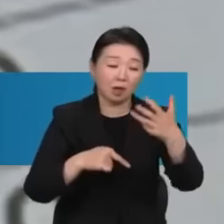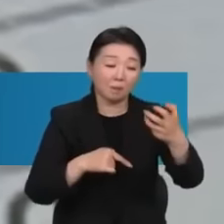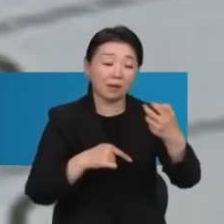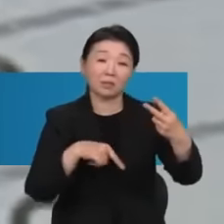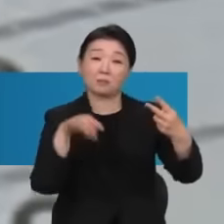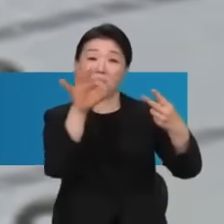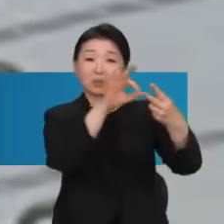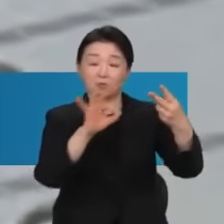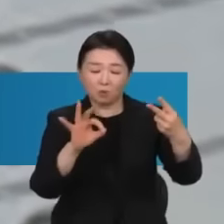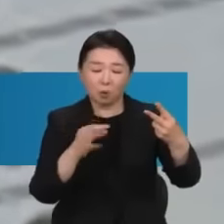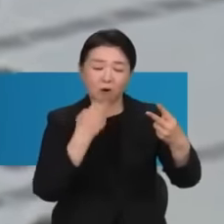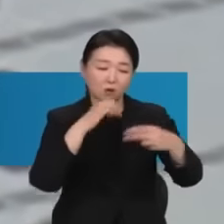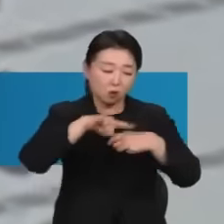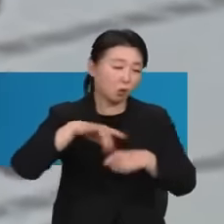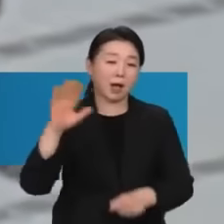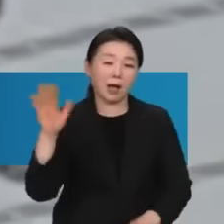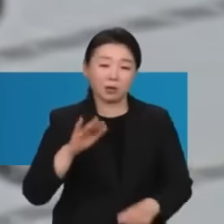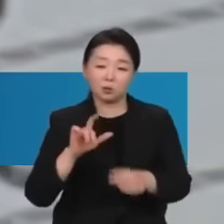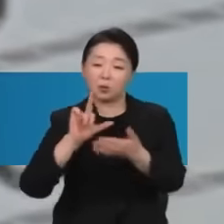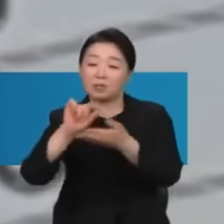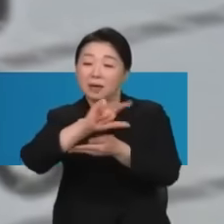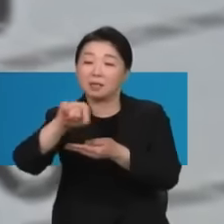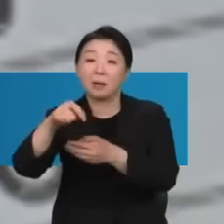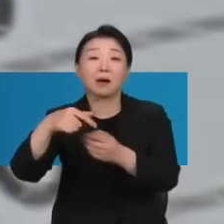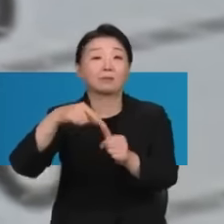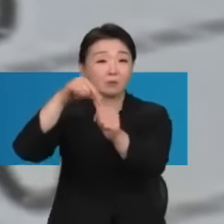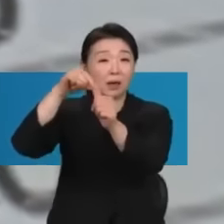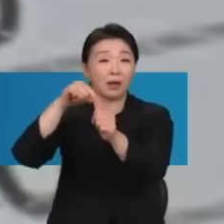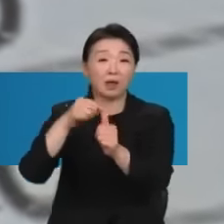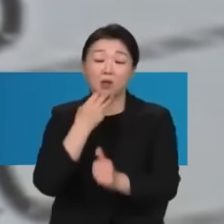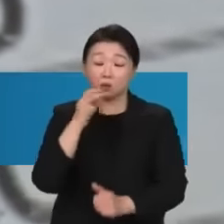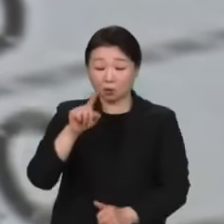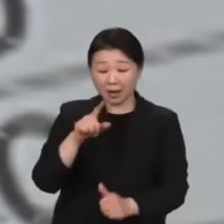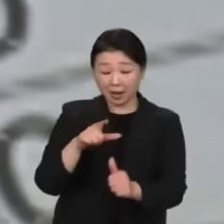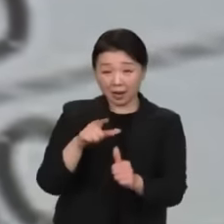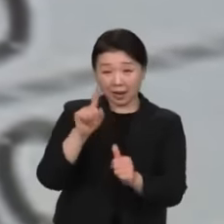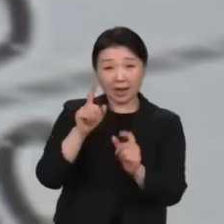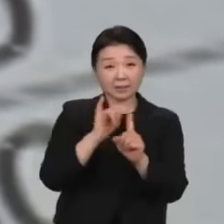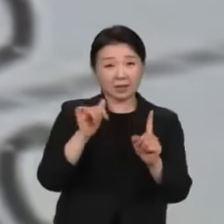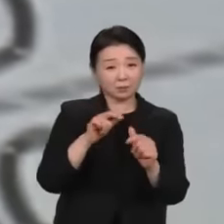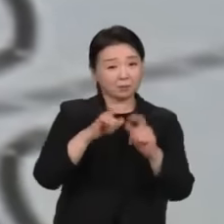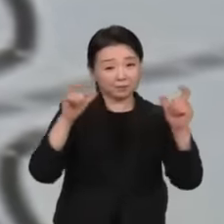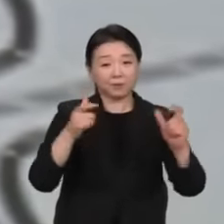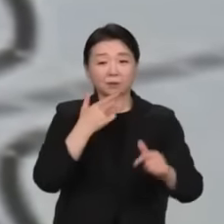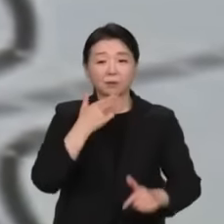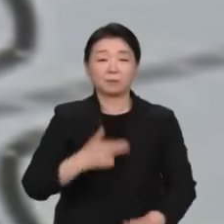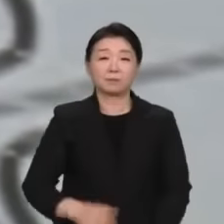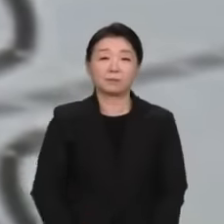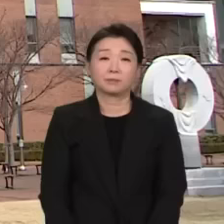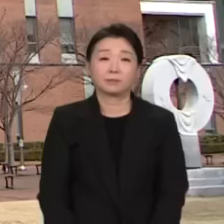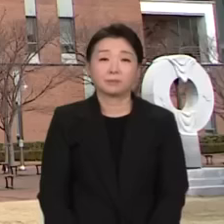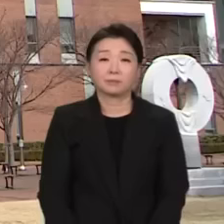비수도권 의대 몫으로 돌아갔고 서울은 단 한 명도 늘리지 않았습니다. 먼저 임예은 기자입니다.